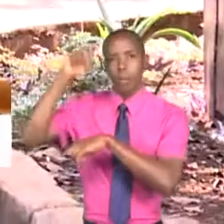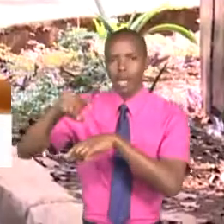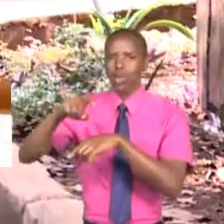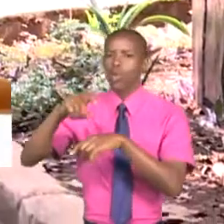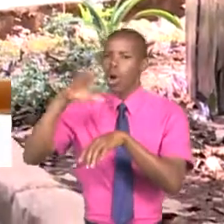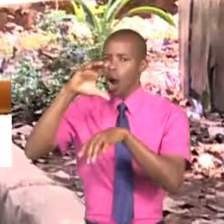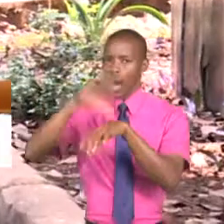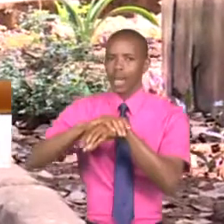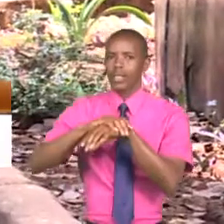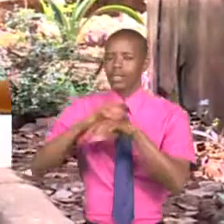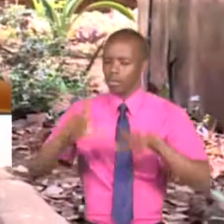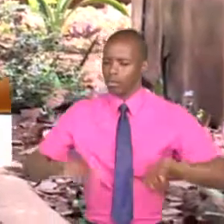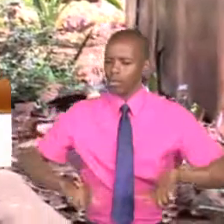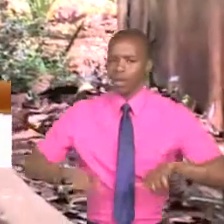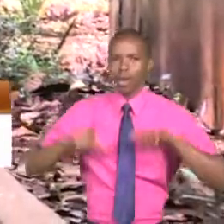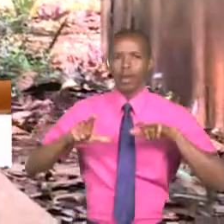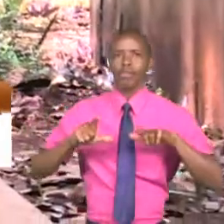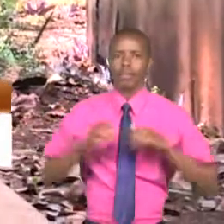maisha mazuri.